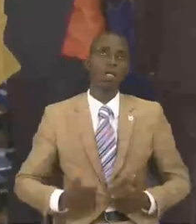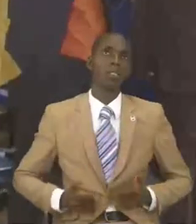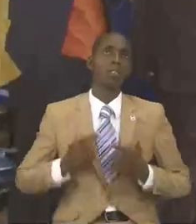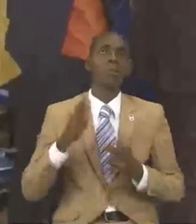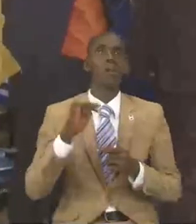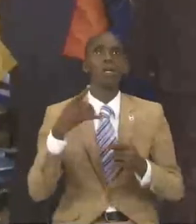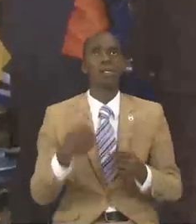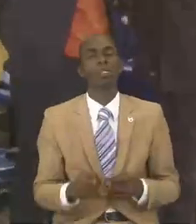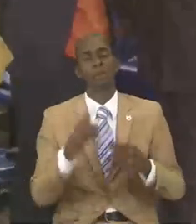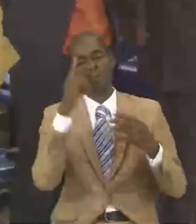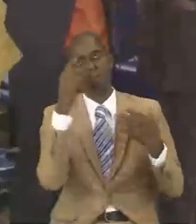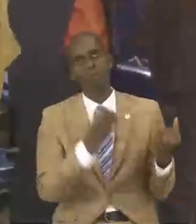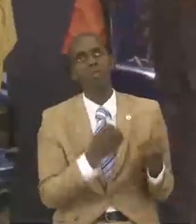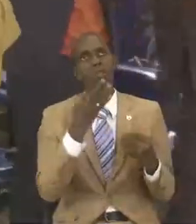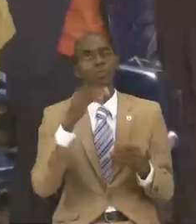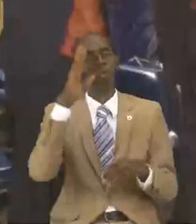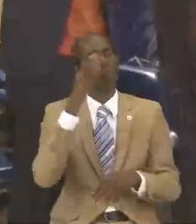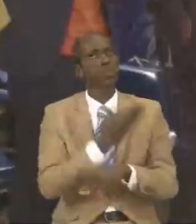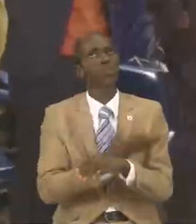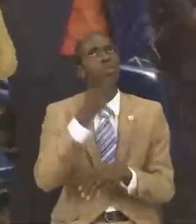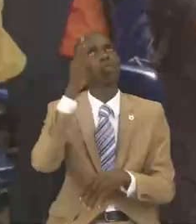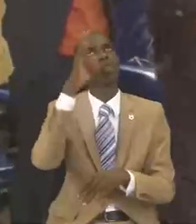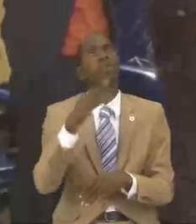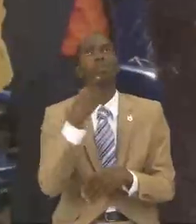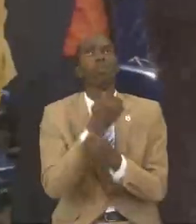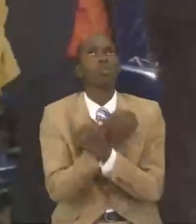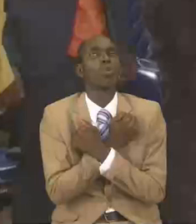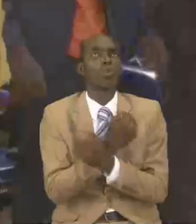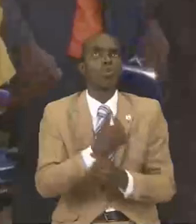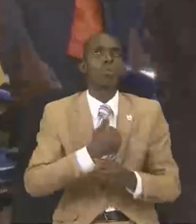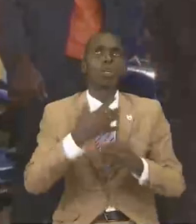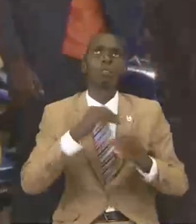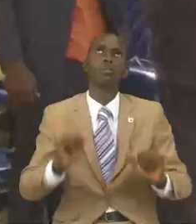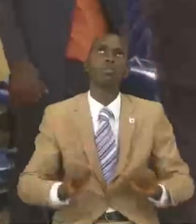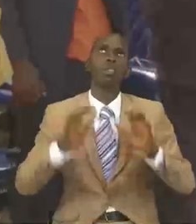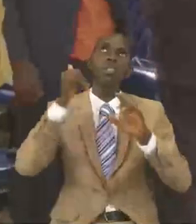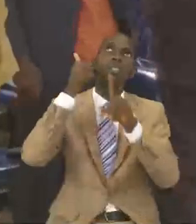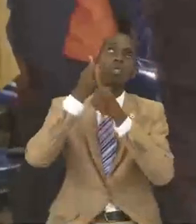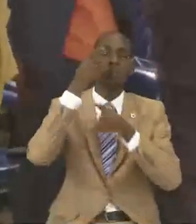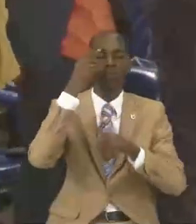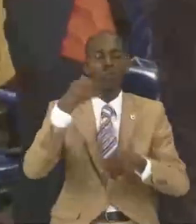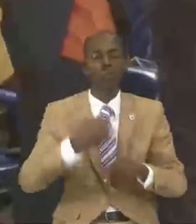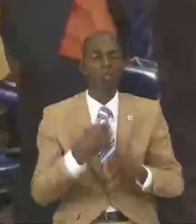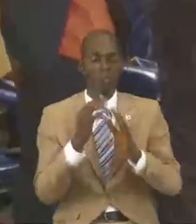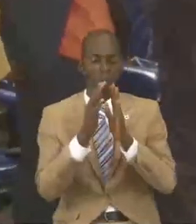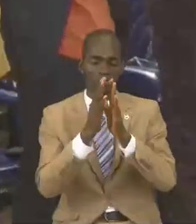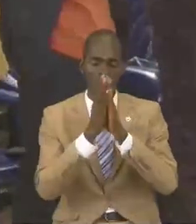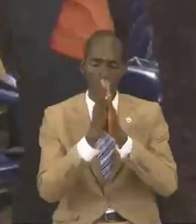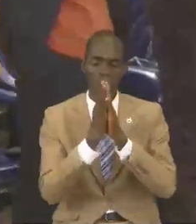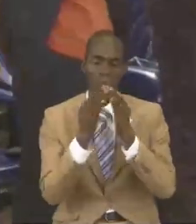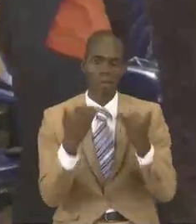foi. Au Fils de Dieu qui m'a aimé et qui s'est livré lui-même pour moi. Ouvre ta